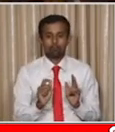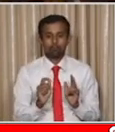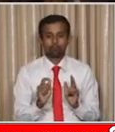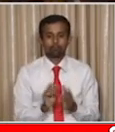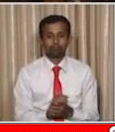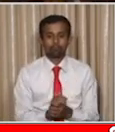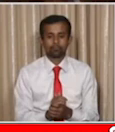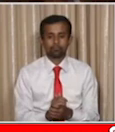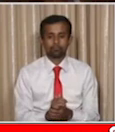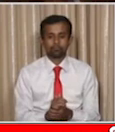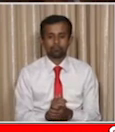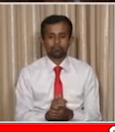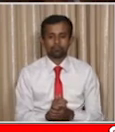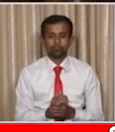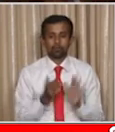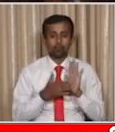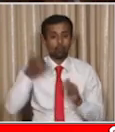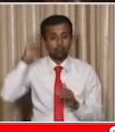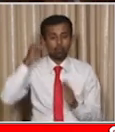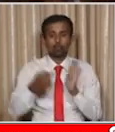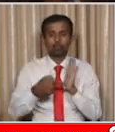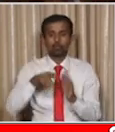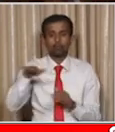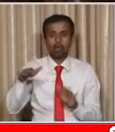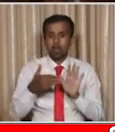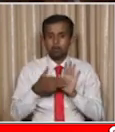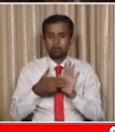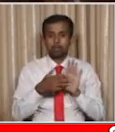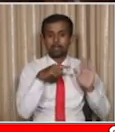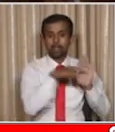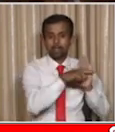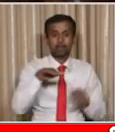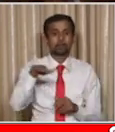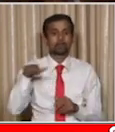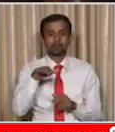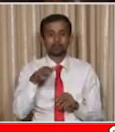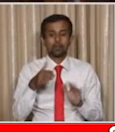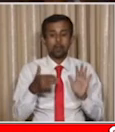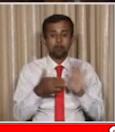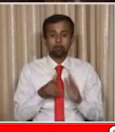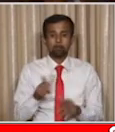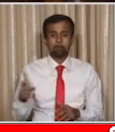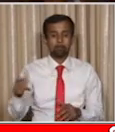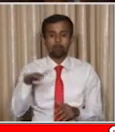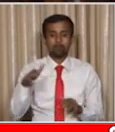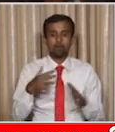துணுக்காய் பிரதேச செயலகம், மாந்தை கிழக்கு பிரதேச செயலகம், மன்னார் மாந்தை மேற்கு பிரதேச செயலகம்